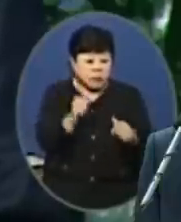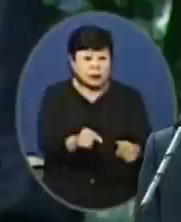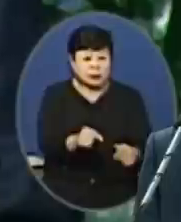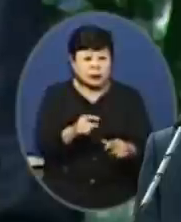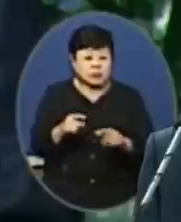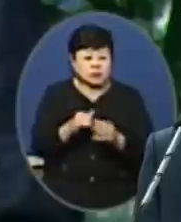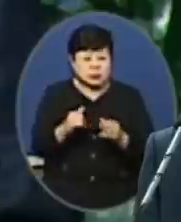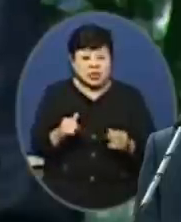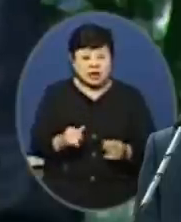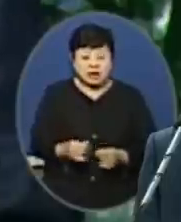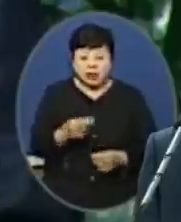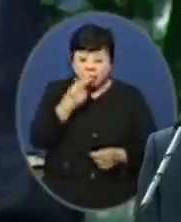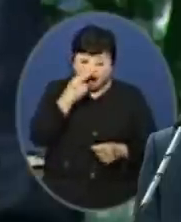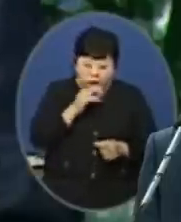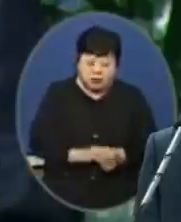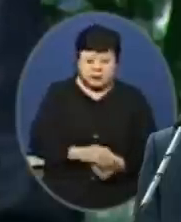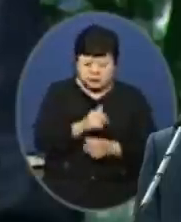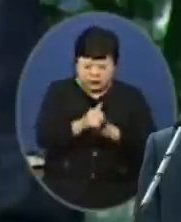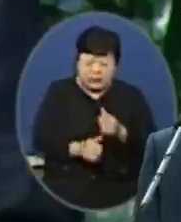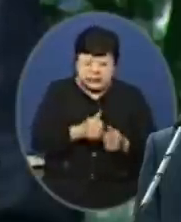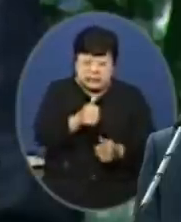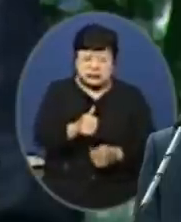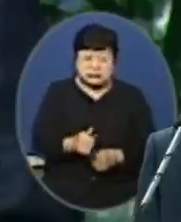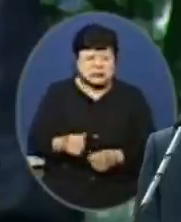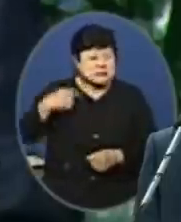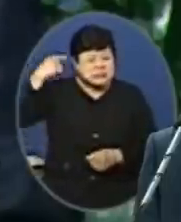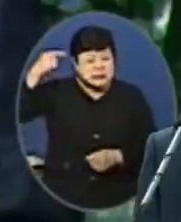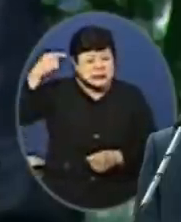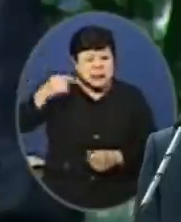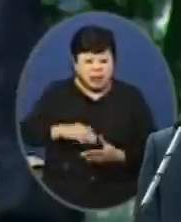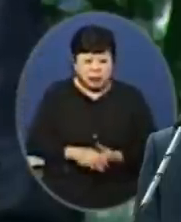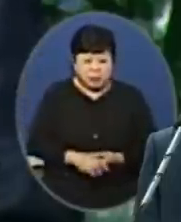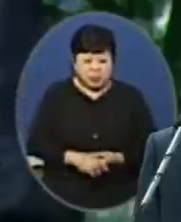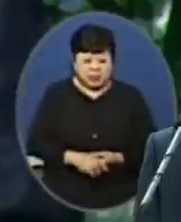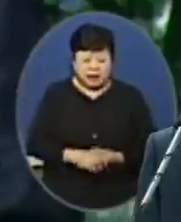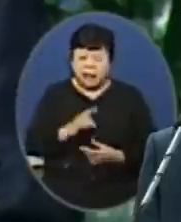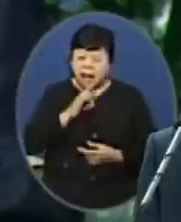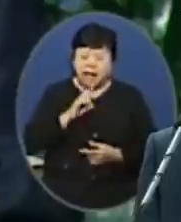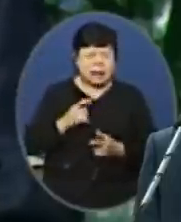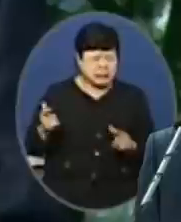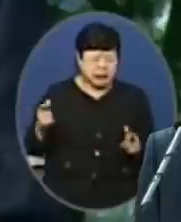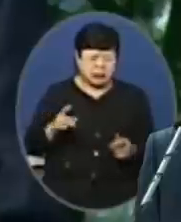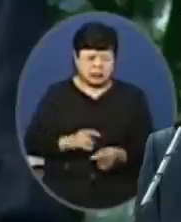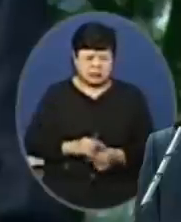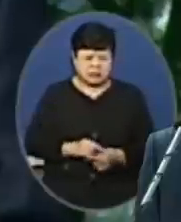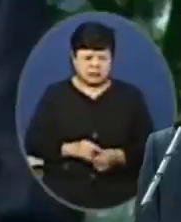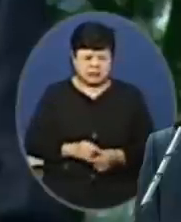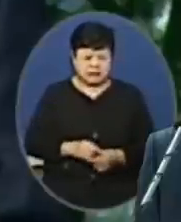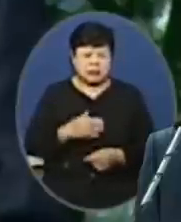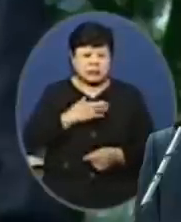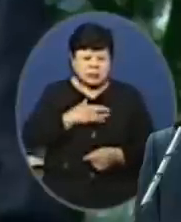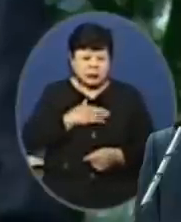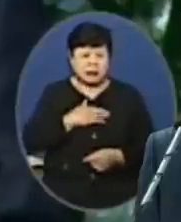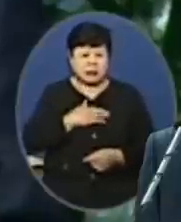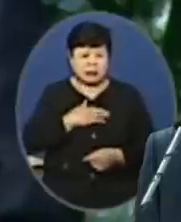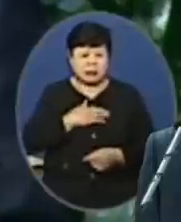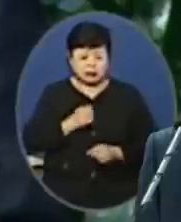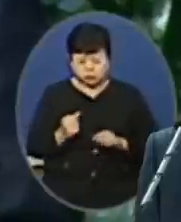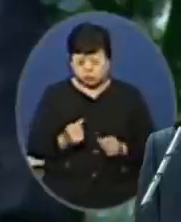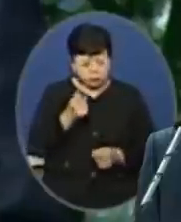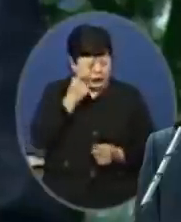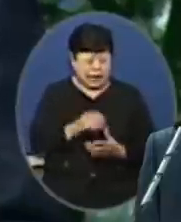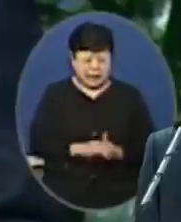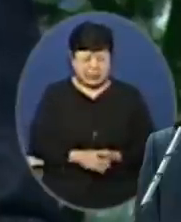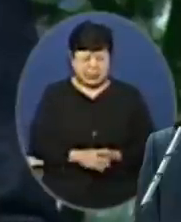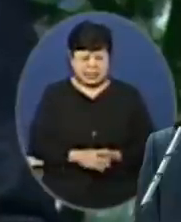보통 사람 같으면 하나님 장난하지 마십시오. 저보고 그래도 제가 순종할 수가